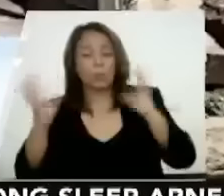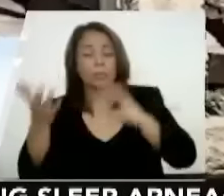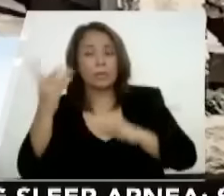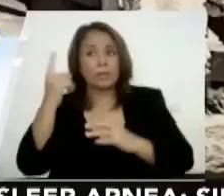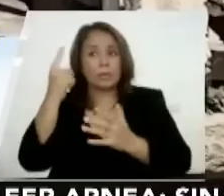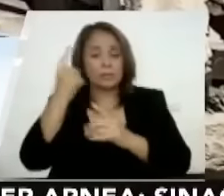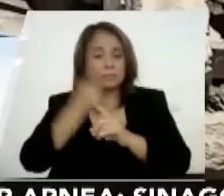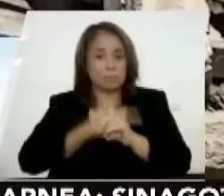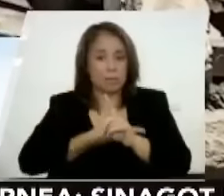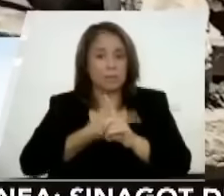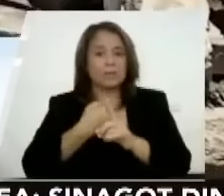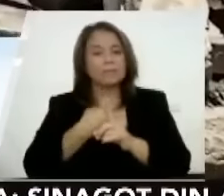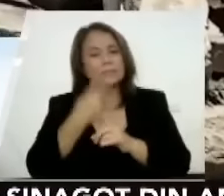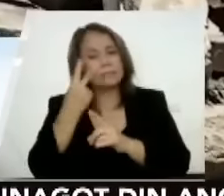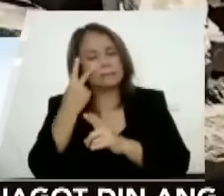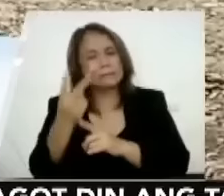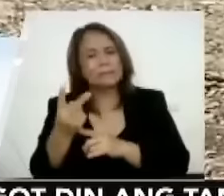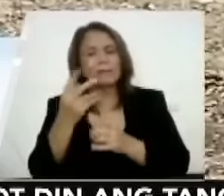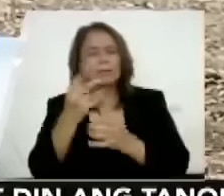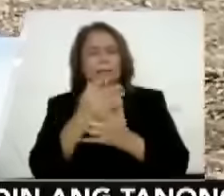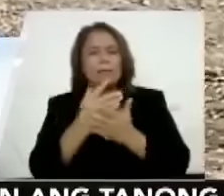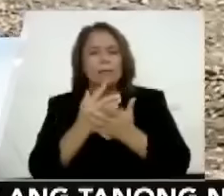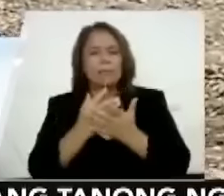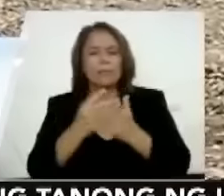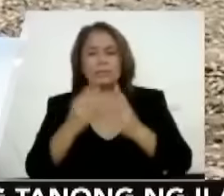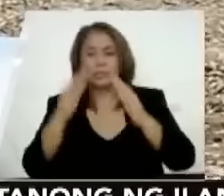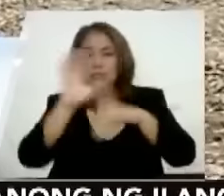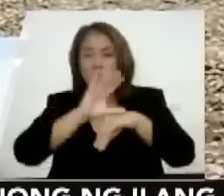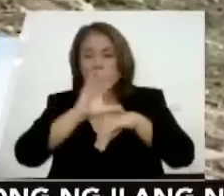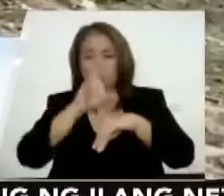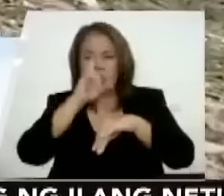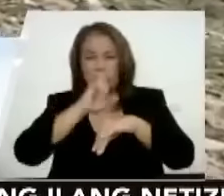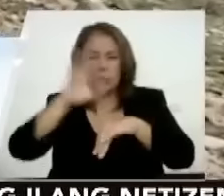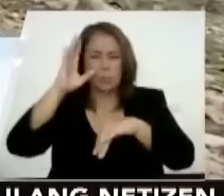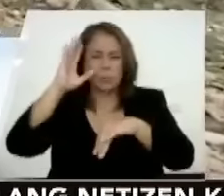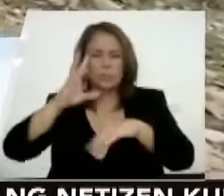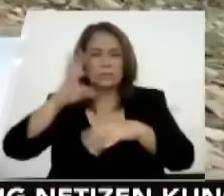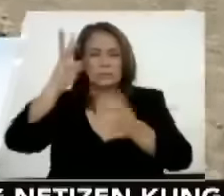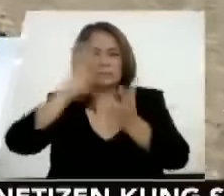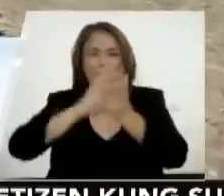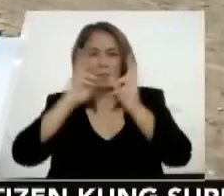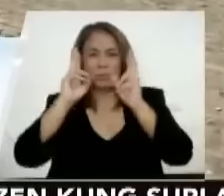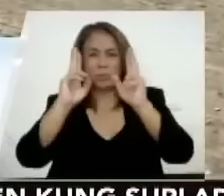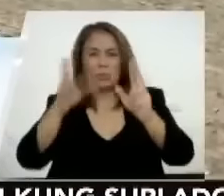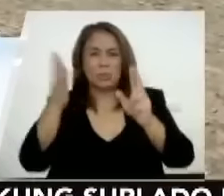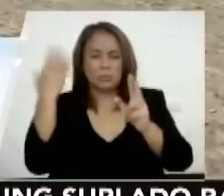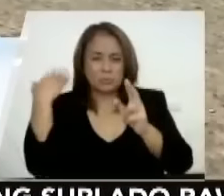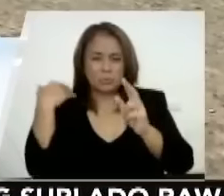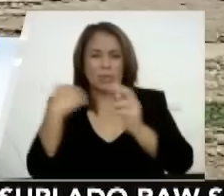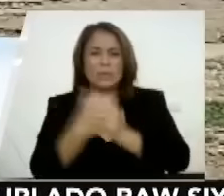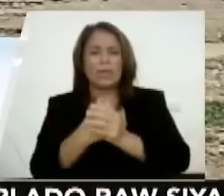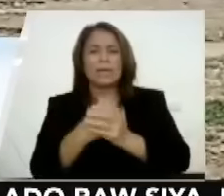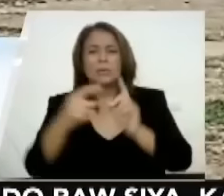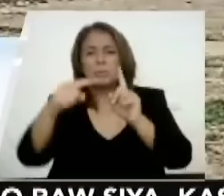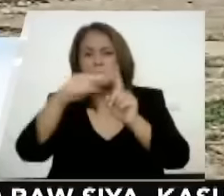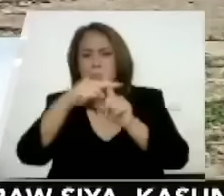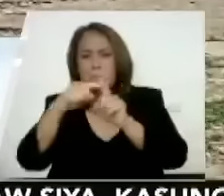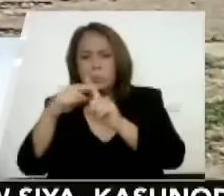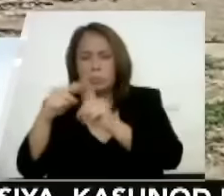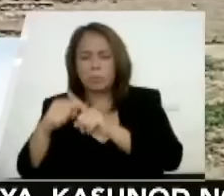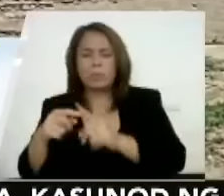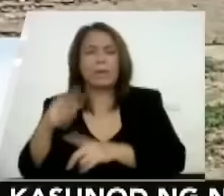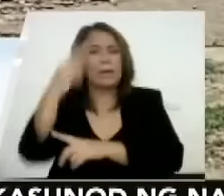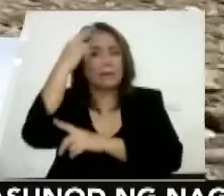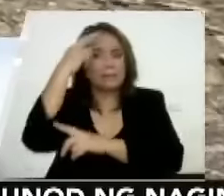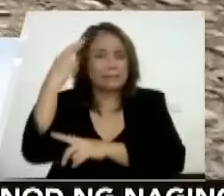na ang ilang bahagi ng natibag na simbahan, pati munisipyo, sementeryo at bantayog ni Jose Rizal. Dekada 70